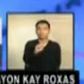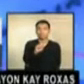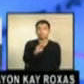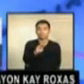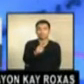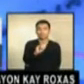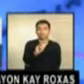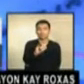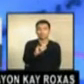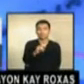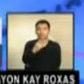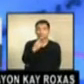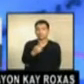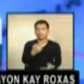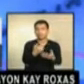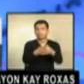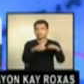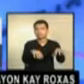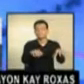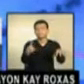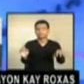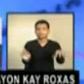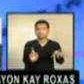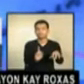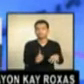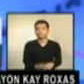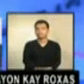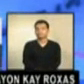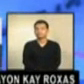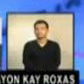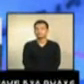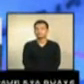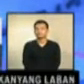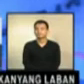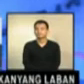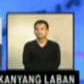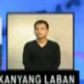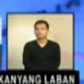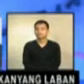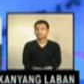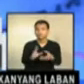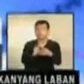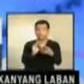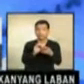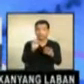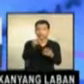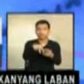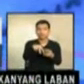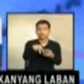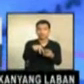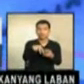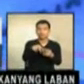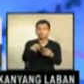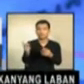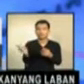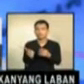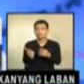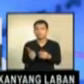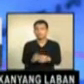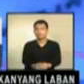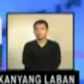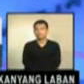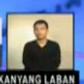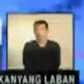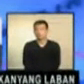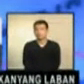Actually, kapitbahay po yun ng babae na pinuntahan nila. Opo. Kaya ko po tinatanong kung tambay nga para tumugma-tugma ho sa sinasabi nila ng